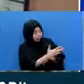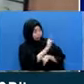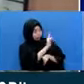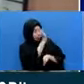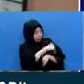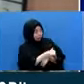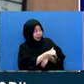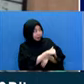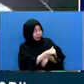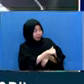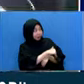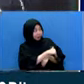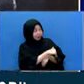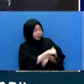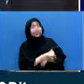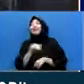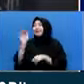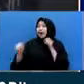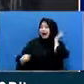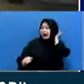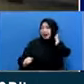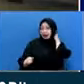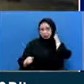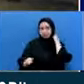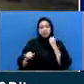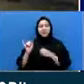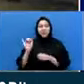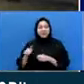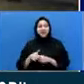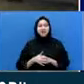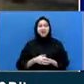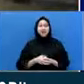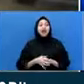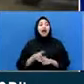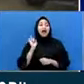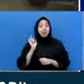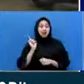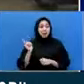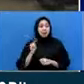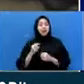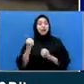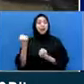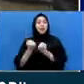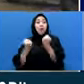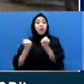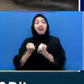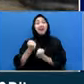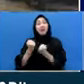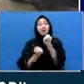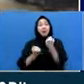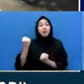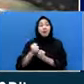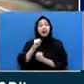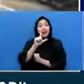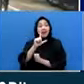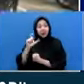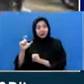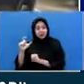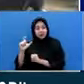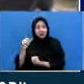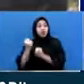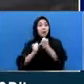hari begitu ah Iya karena angka tersebut unit tersebut tidak ee tersedia